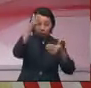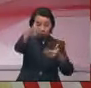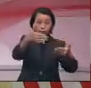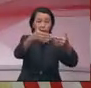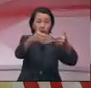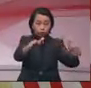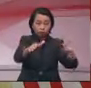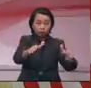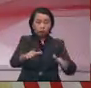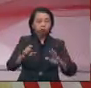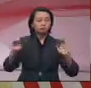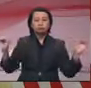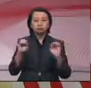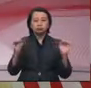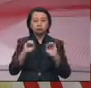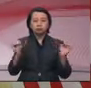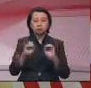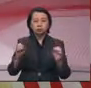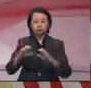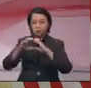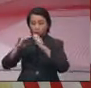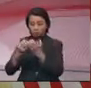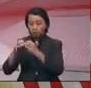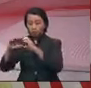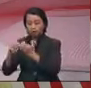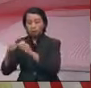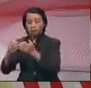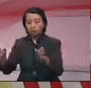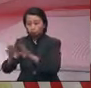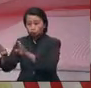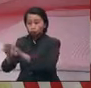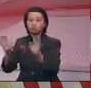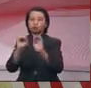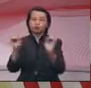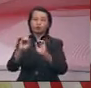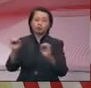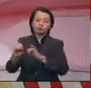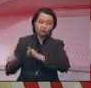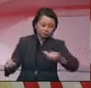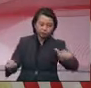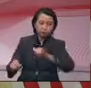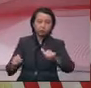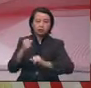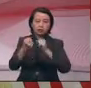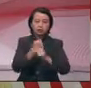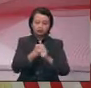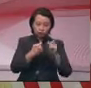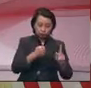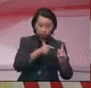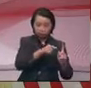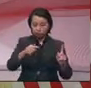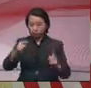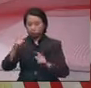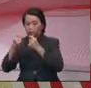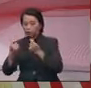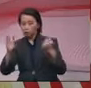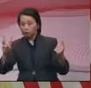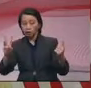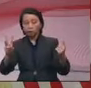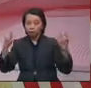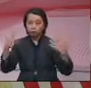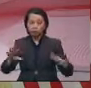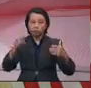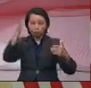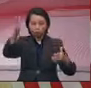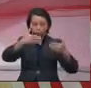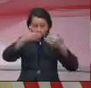dibuka, tidak ada lagi kelas-kelas yang ditutup. Daripada tahun 1 hinggalah ke tingkatan 6 telah pun